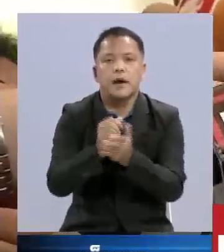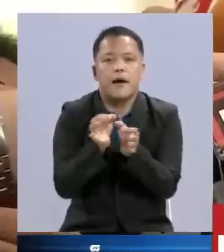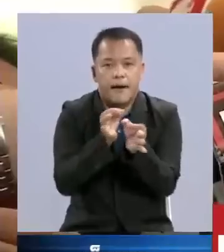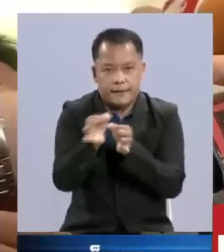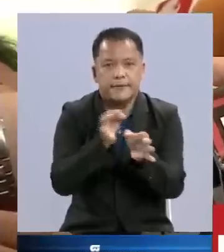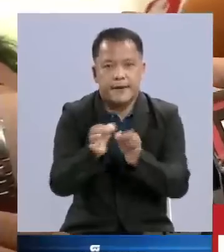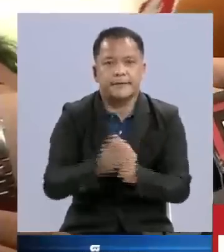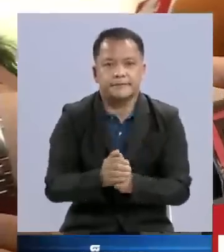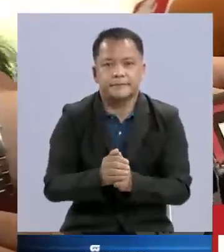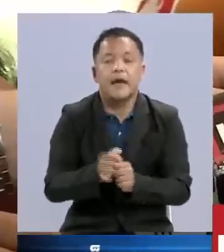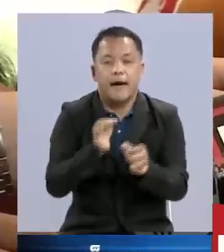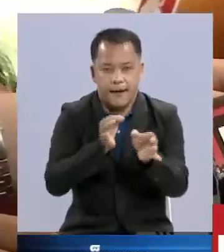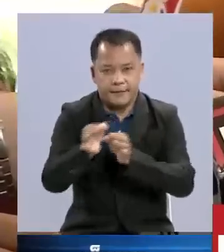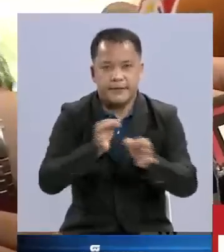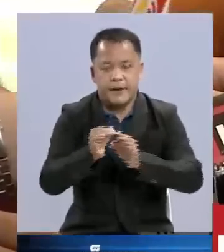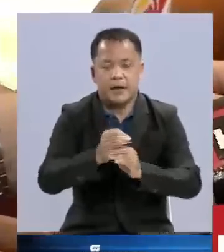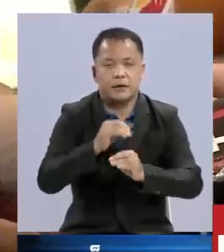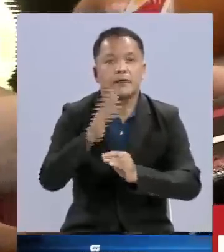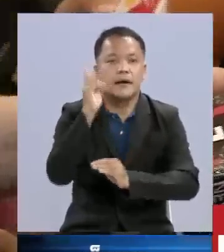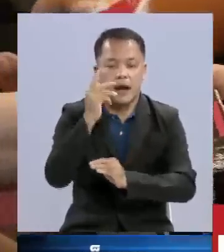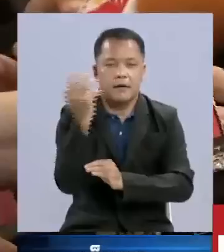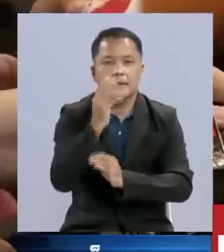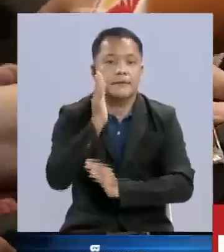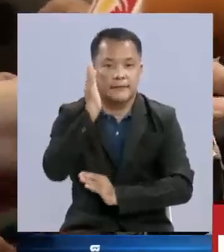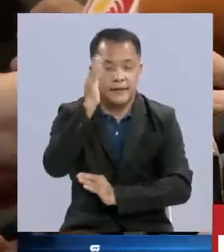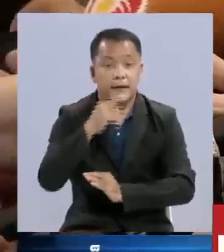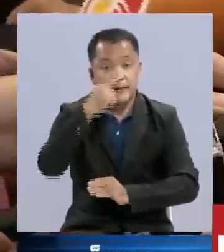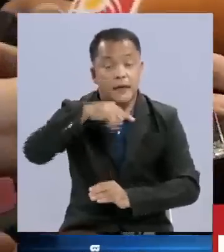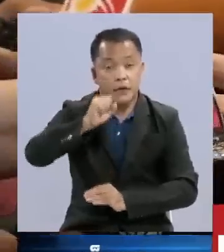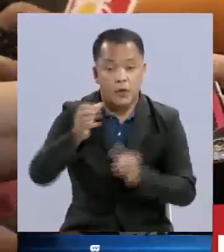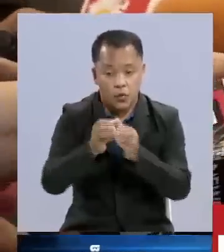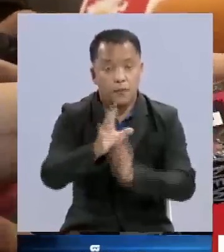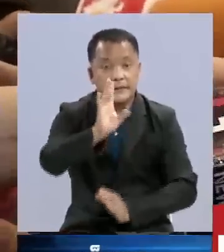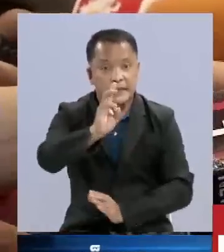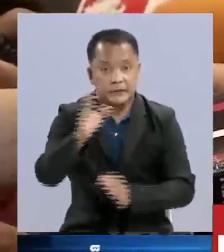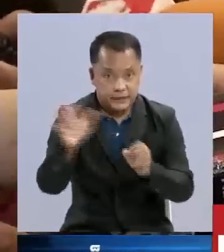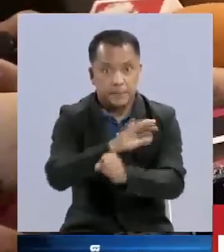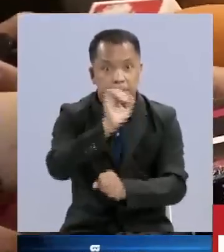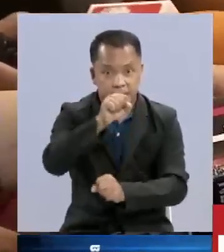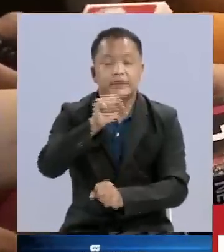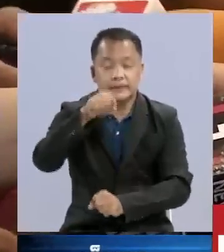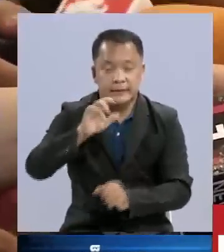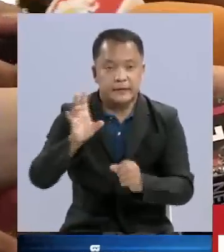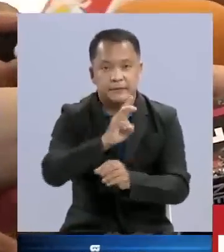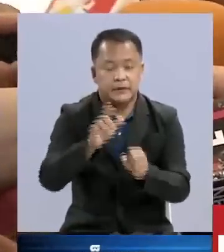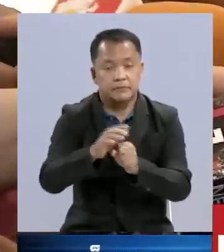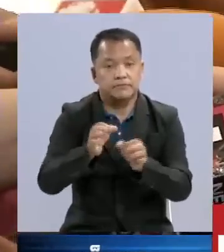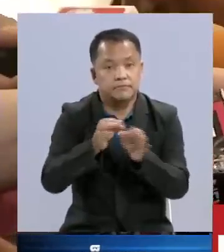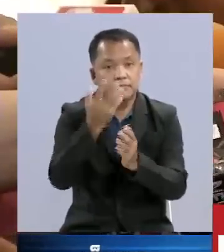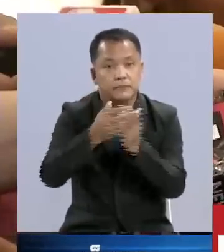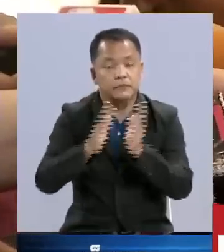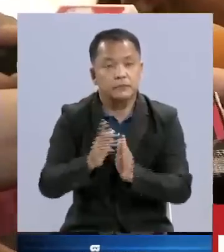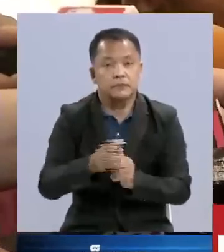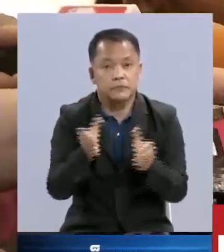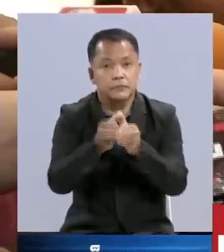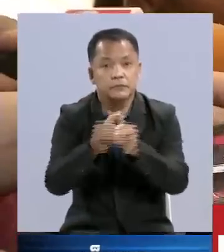ได้มาชี้แจงกับพี่น้องสื่อมวลชน ครับไทยสร้างไทยส่งครบ7คณะเลยครับ ส่งครบครับ แล้วก็มีแผนจะส่งครบ23คณะ